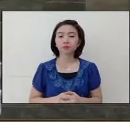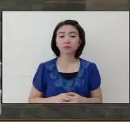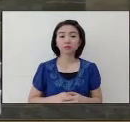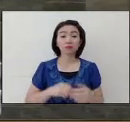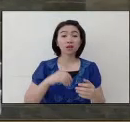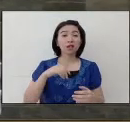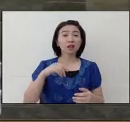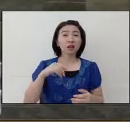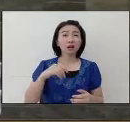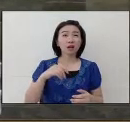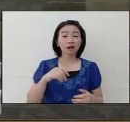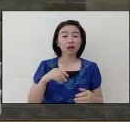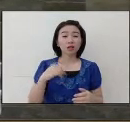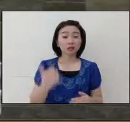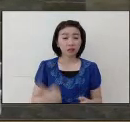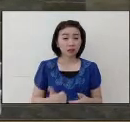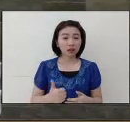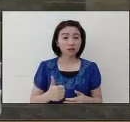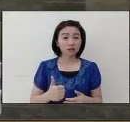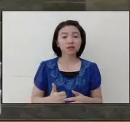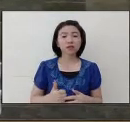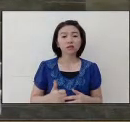service.